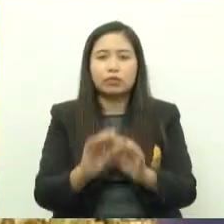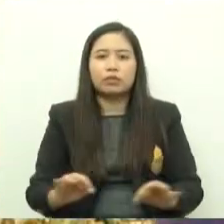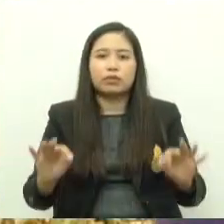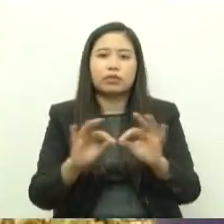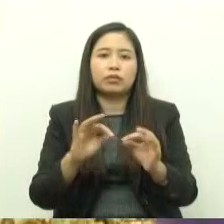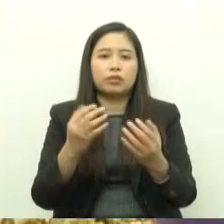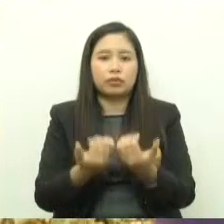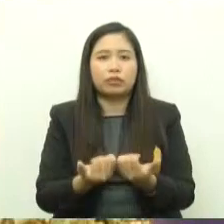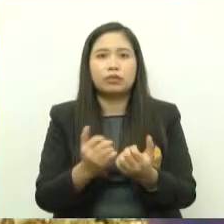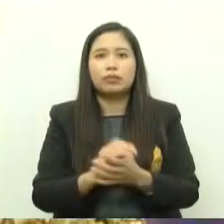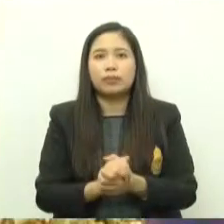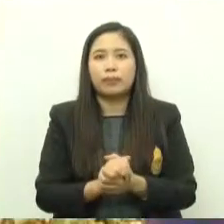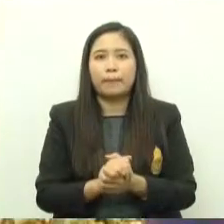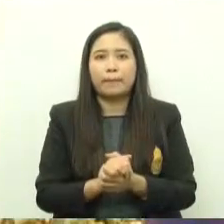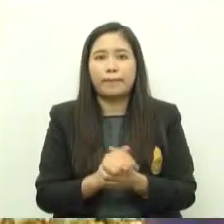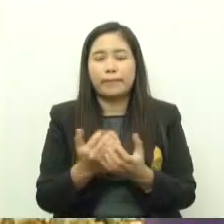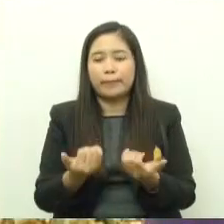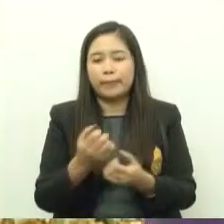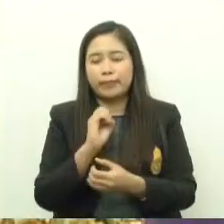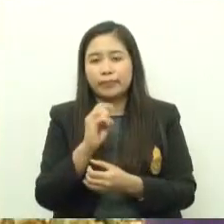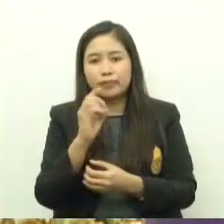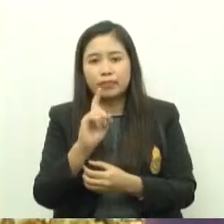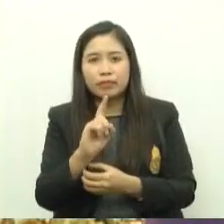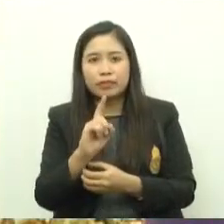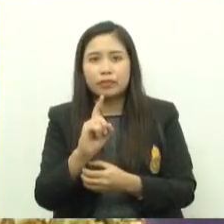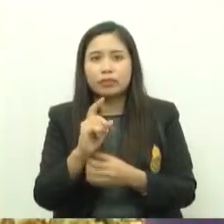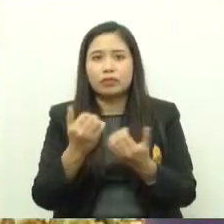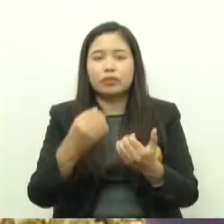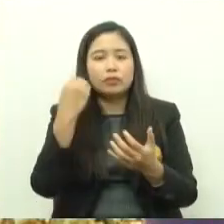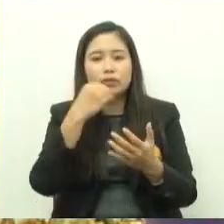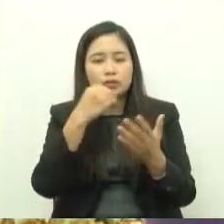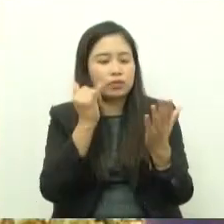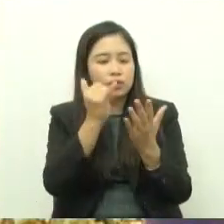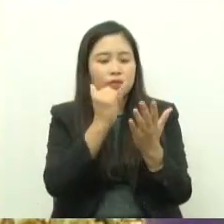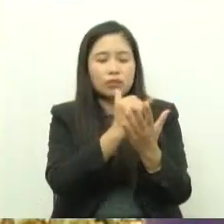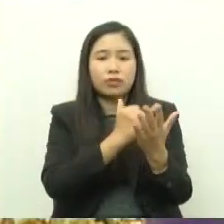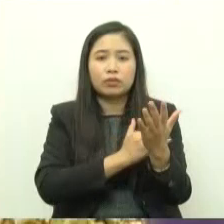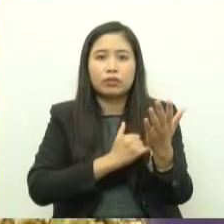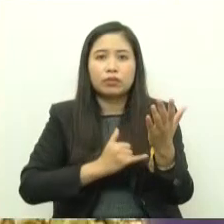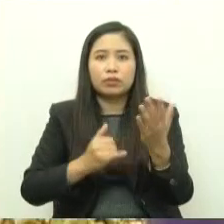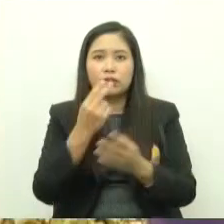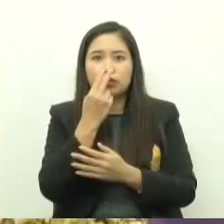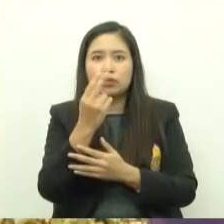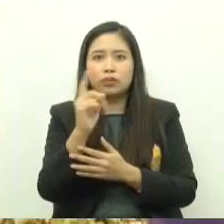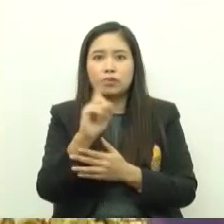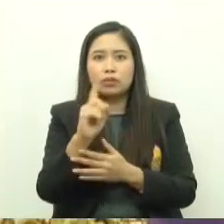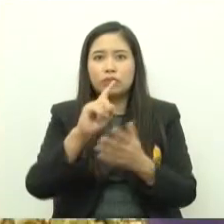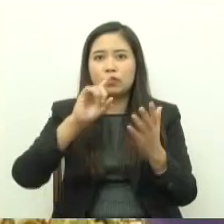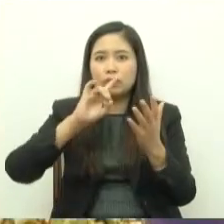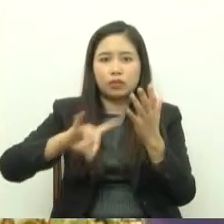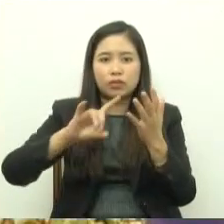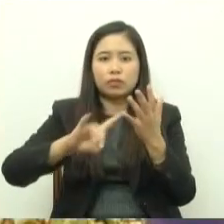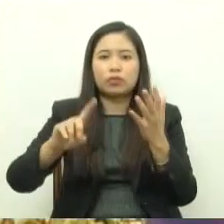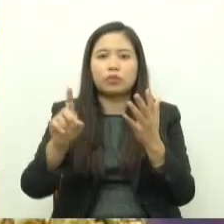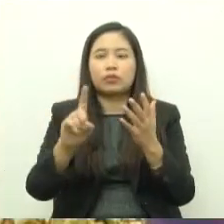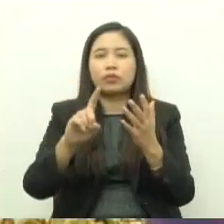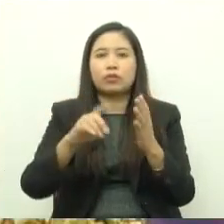ในครั้งนี้ก่อนอื่นต้องขอเรียนว่าทุกภาคที่ผมไปนะครับวันนี้เราเป็นภาคสุดท้ายที่จัดที่จังหวัด